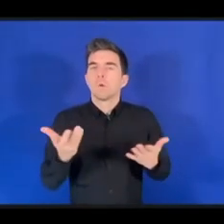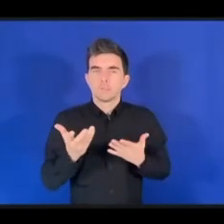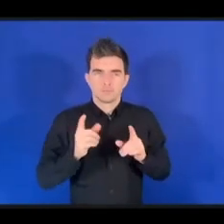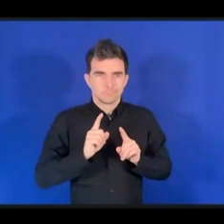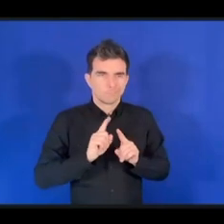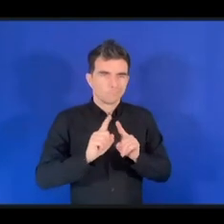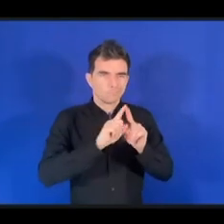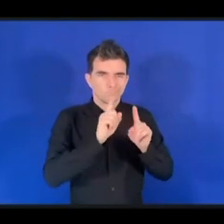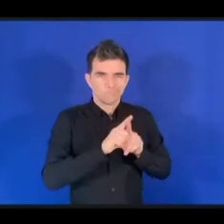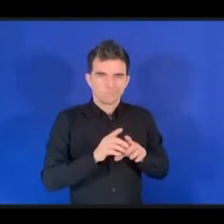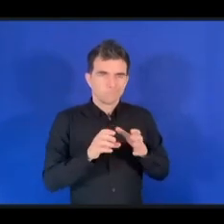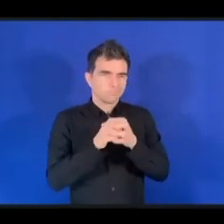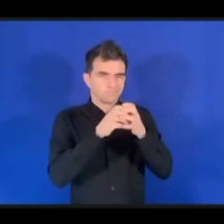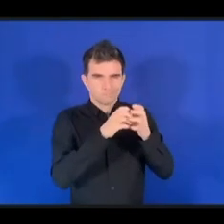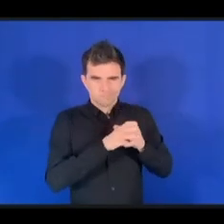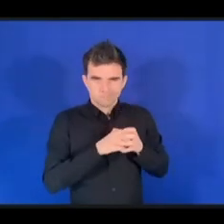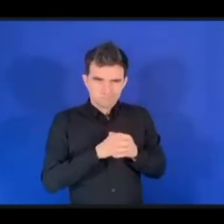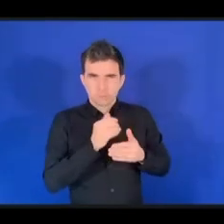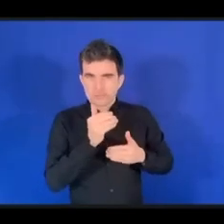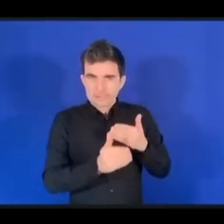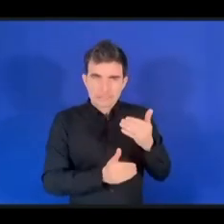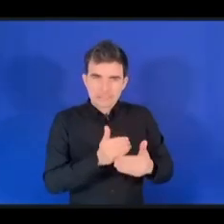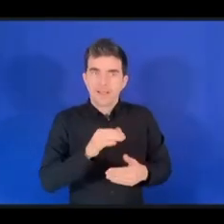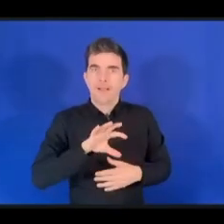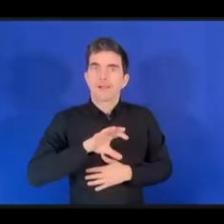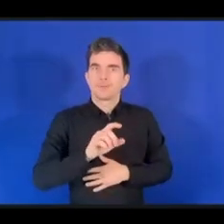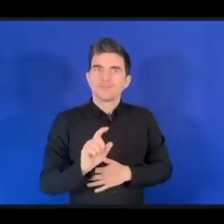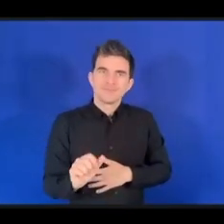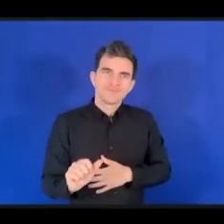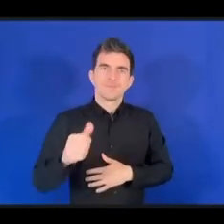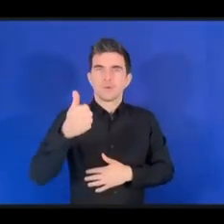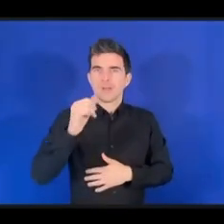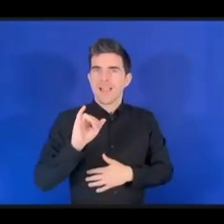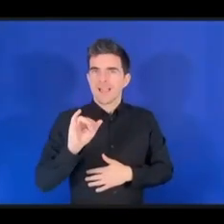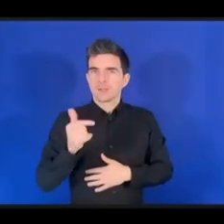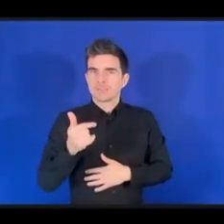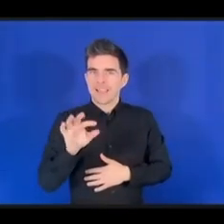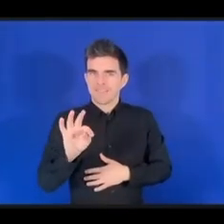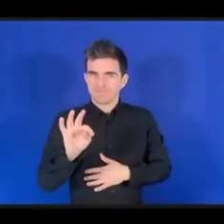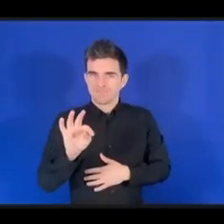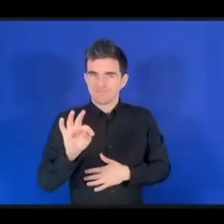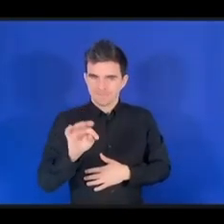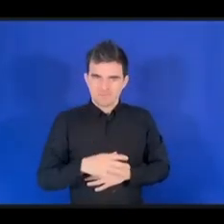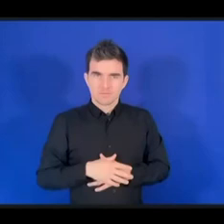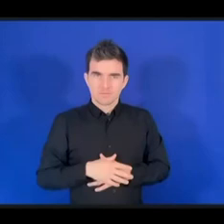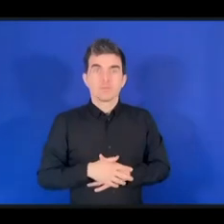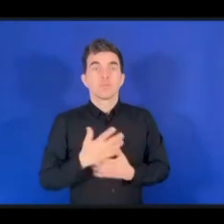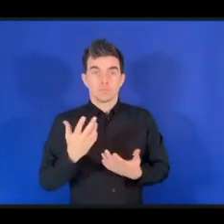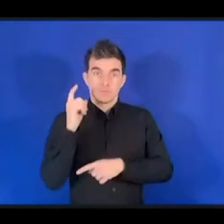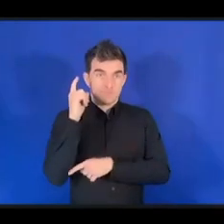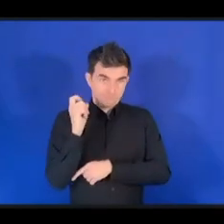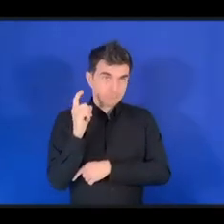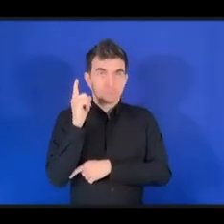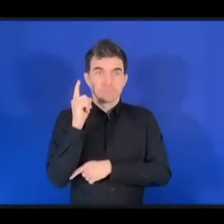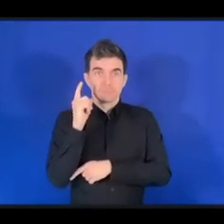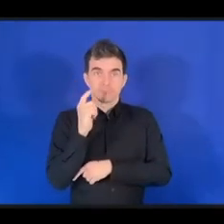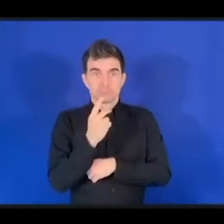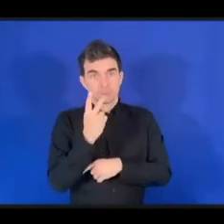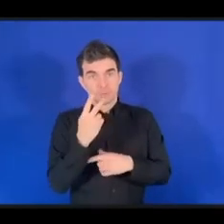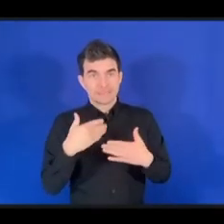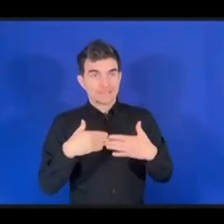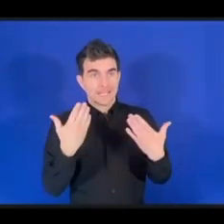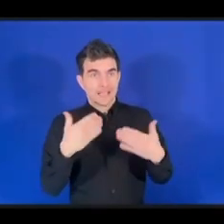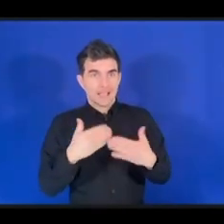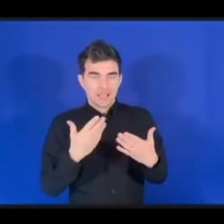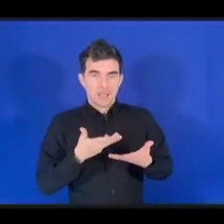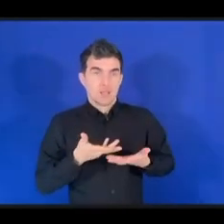创造了我们国家的第一个。就是全世界第一个国家的 IGF， 我们花了2天的时间来讨论重要的议题，包